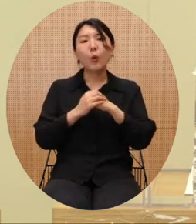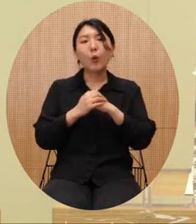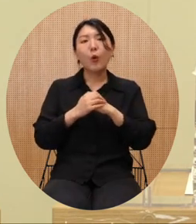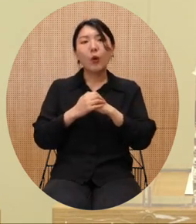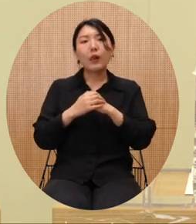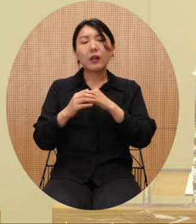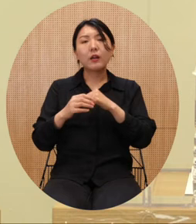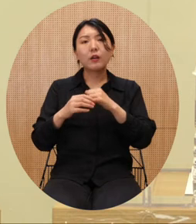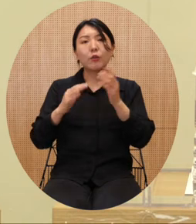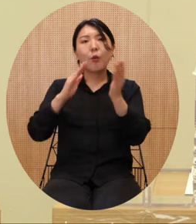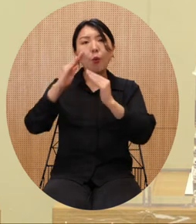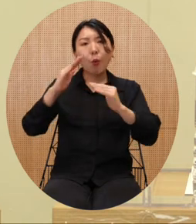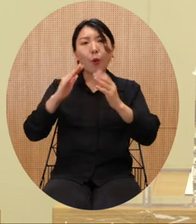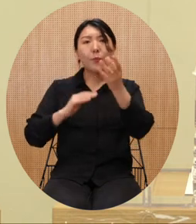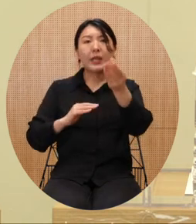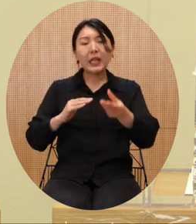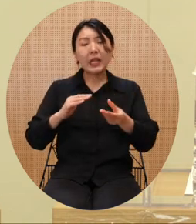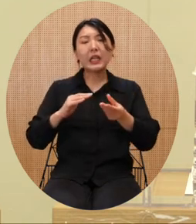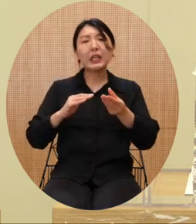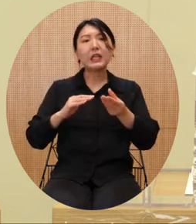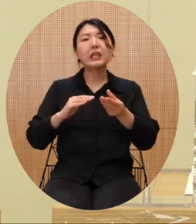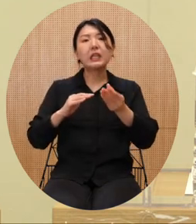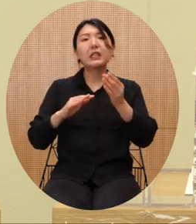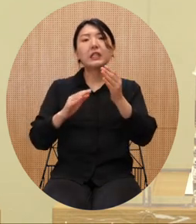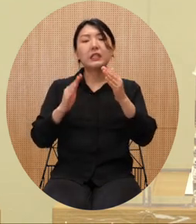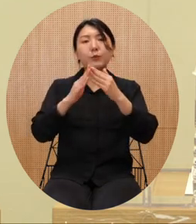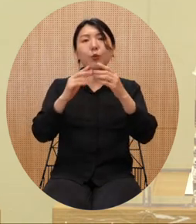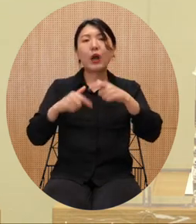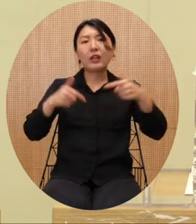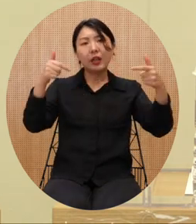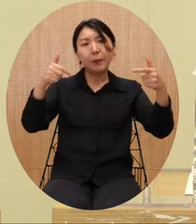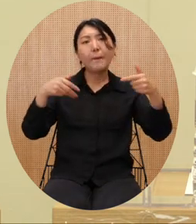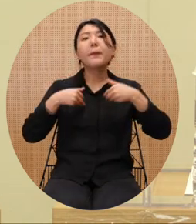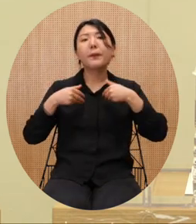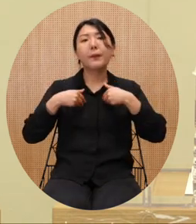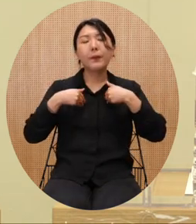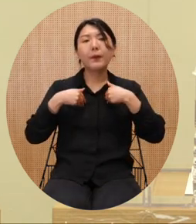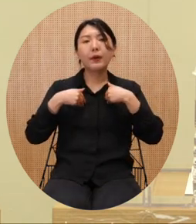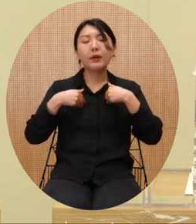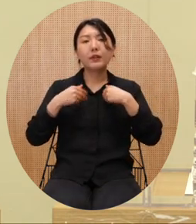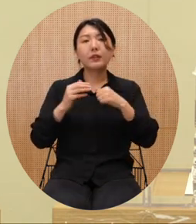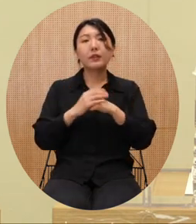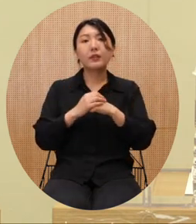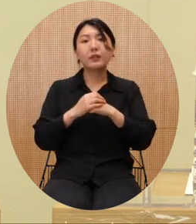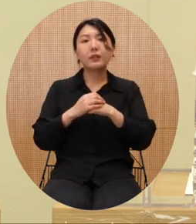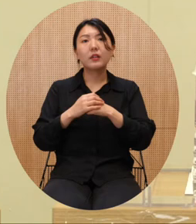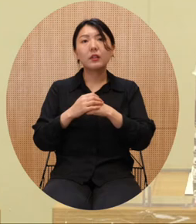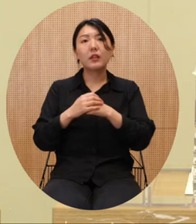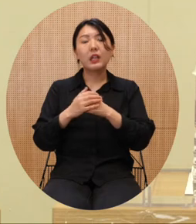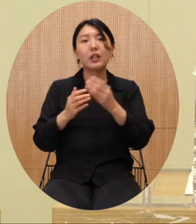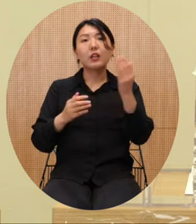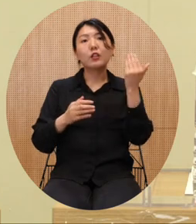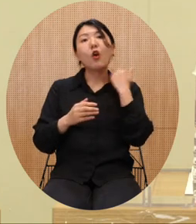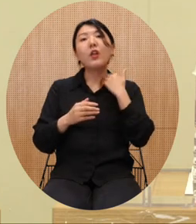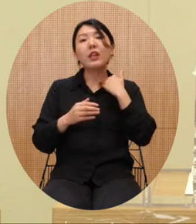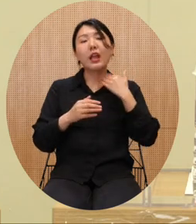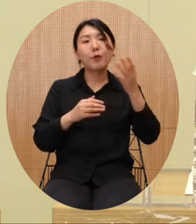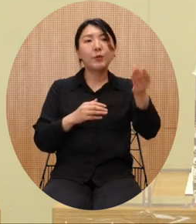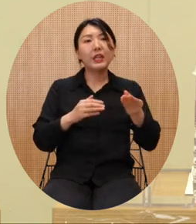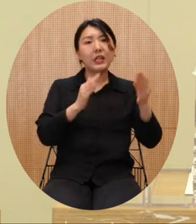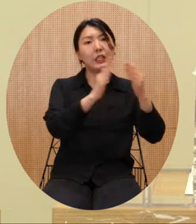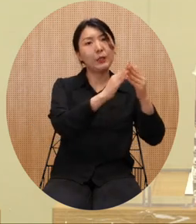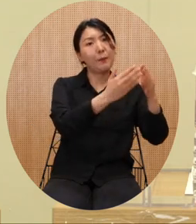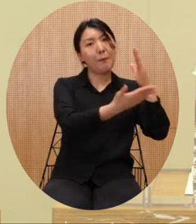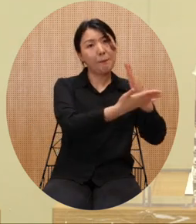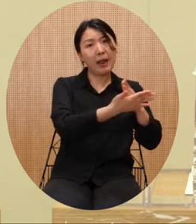평수의 건설형 공공임대주택 확대를 말씀드리고 싶습니다. 연구진이 제안한 것처럼